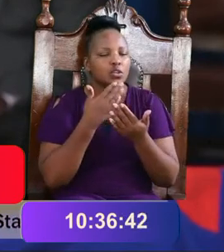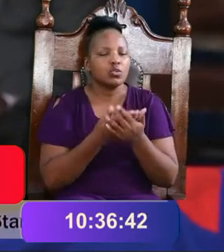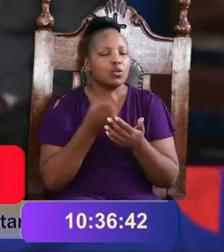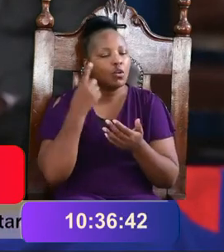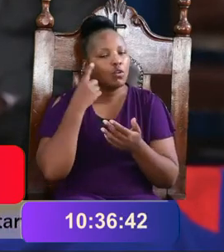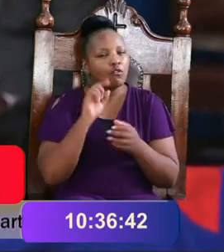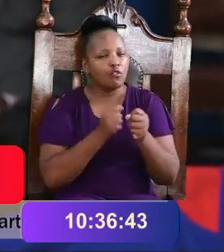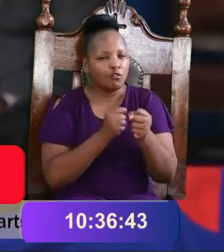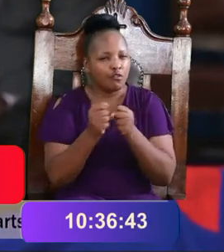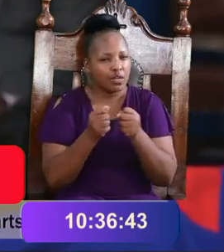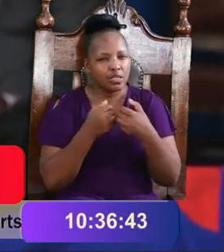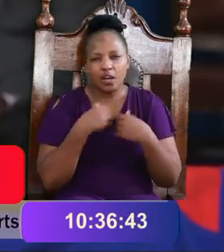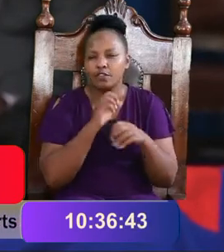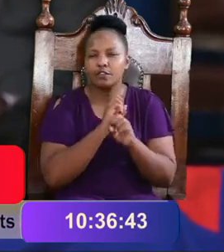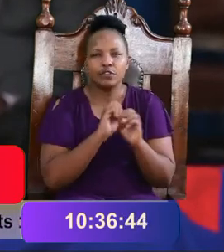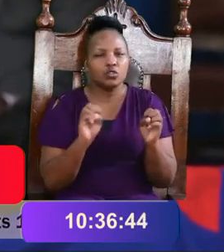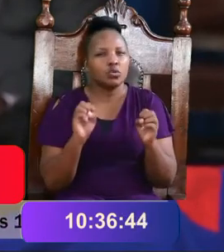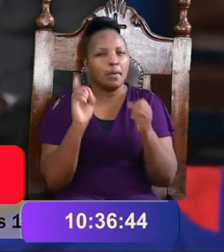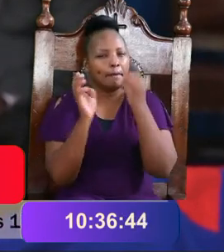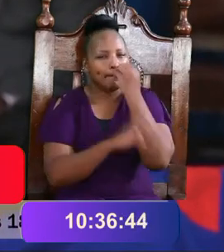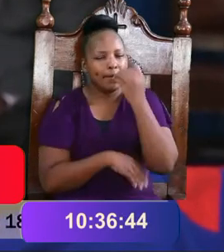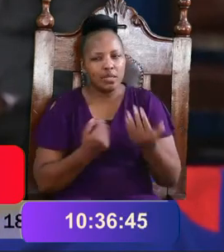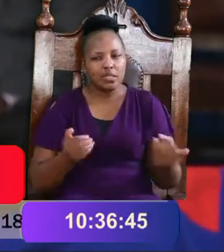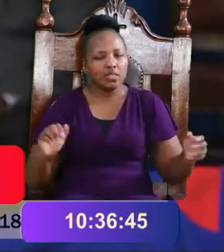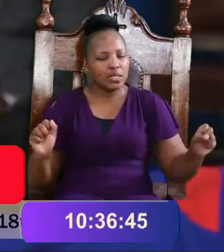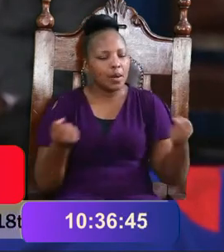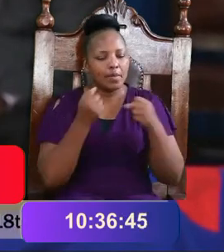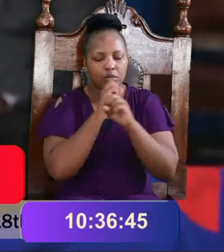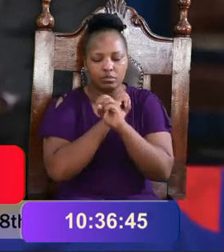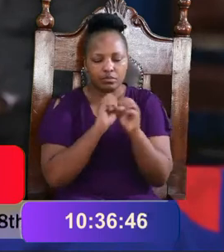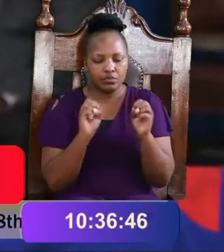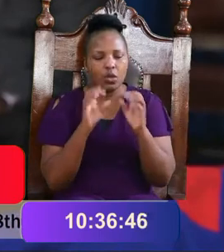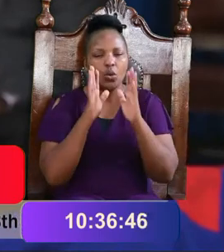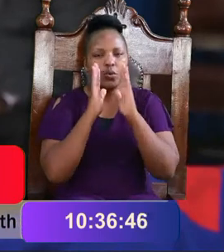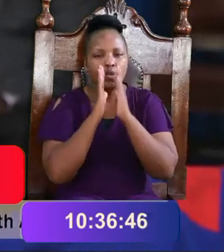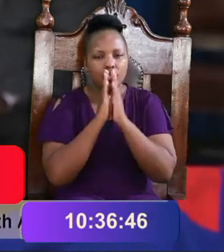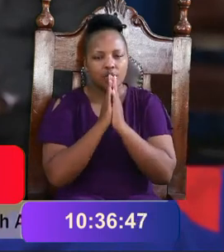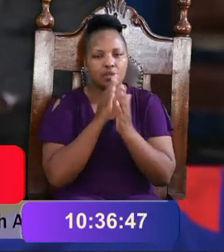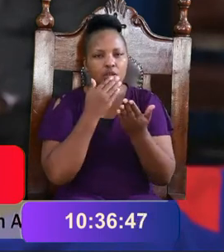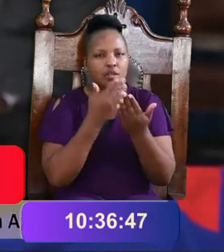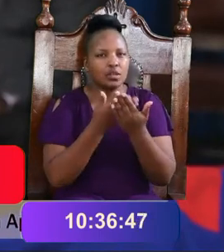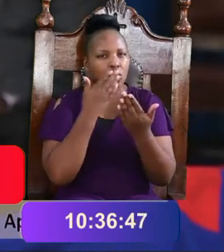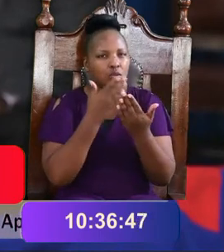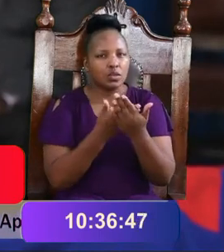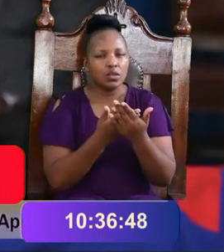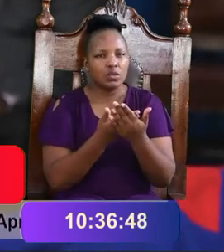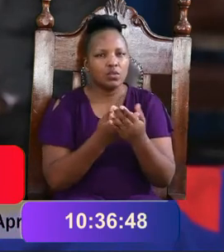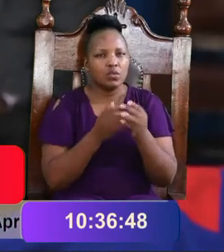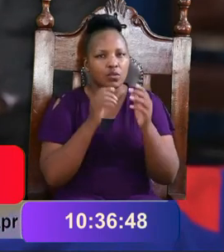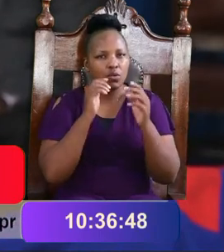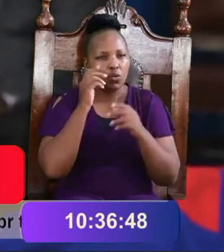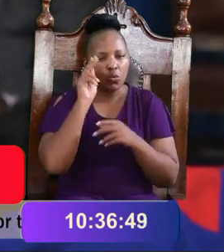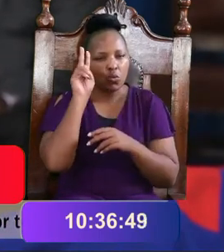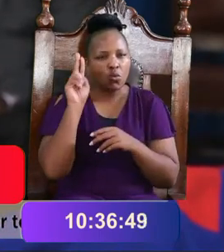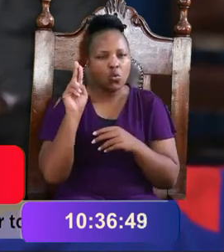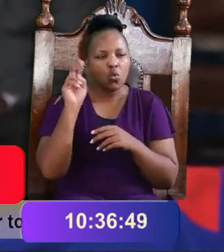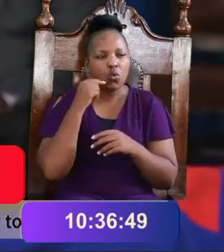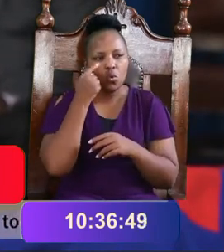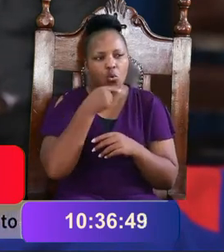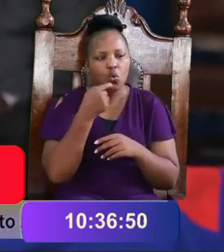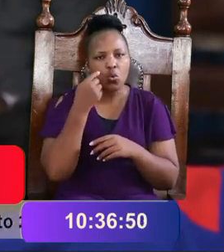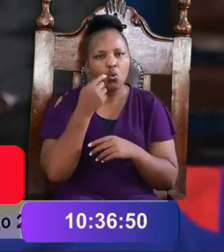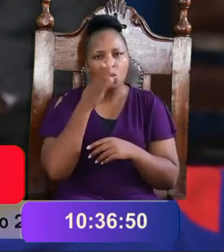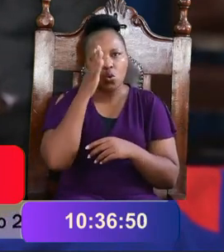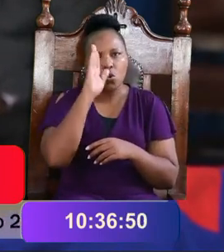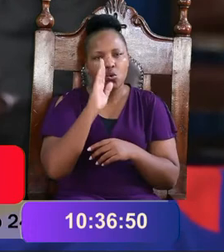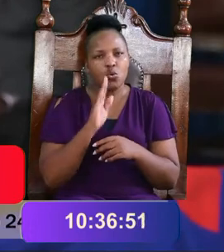hakuna vita na hakuna mambo mabaya ambayo inaendelea Mfalme. Mungu tuwakushukuru kwa maana hata kwa president wetu Mfalme ambaye